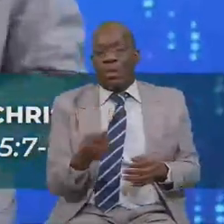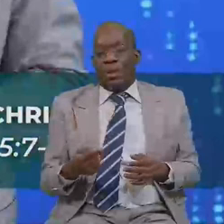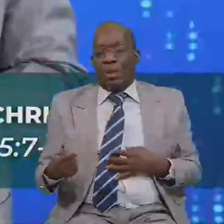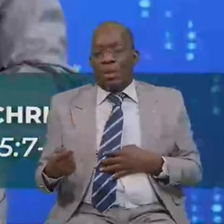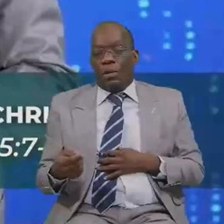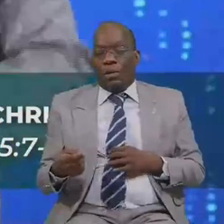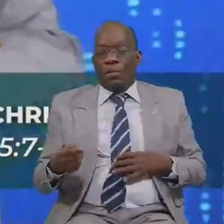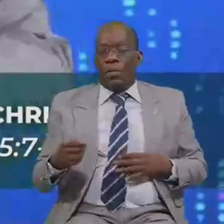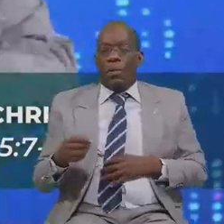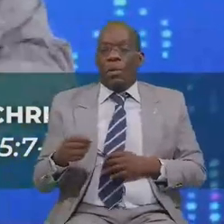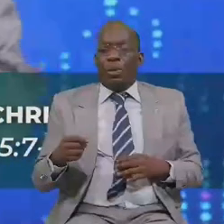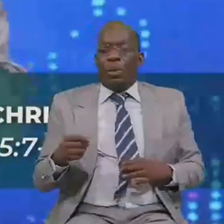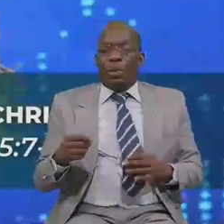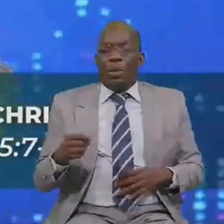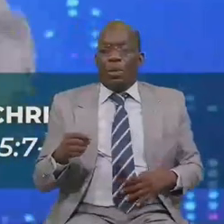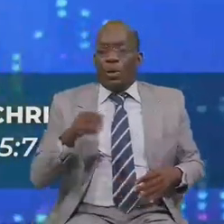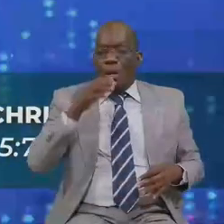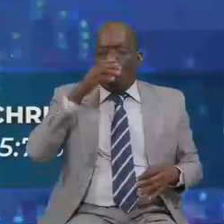à moi,